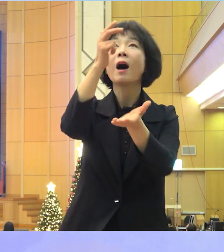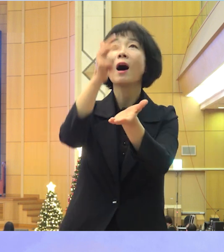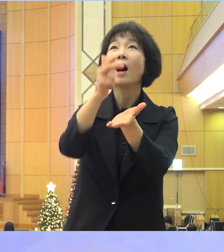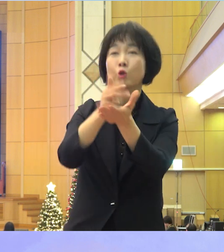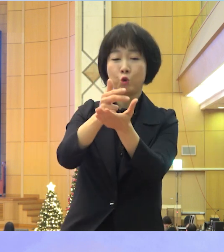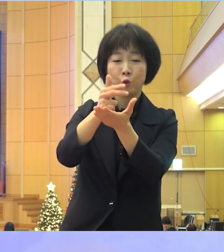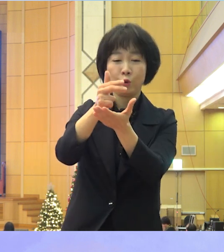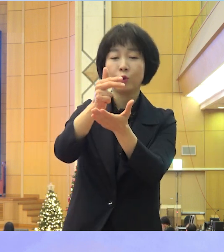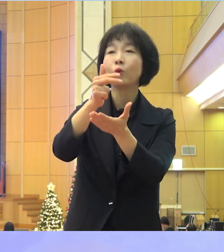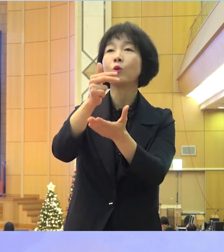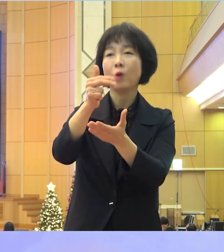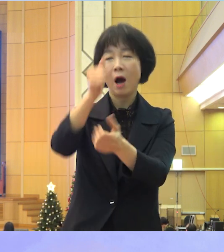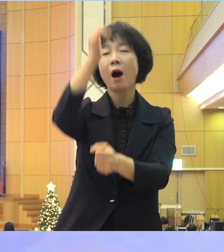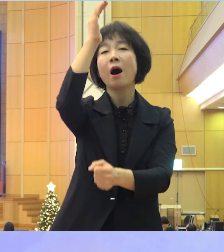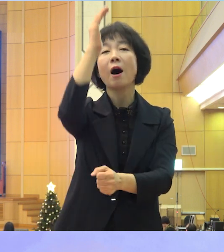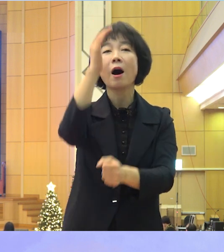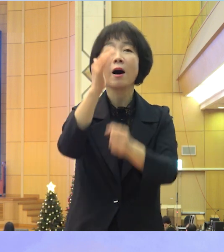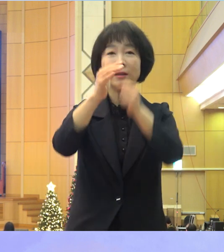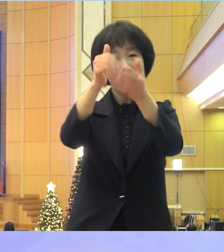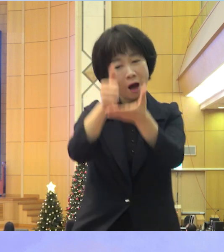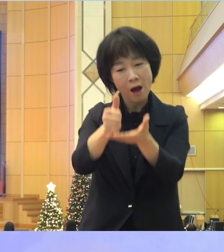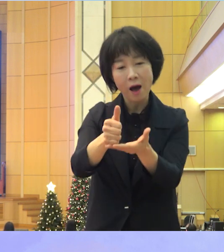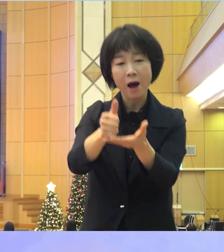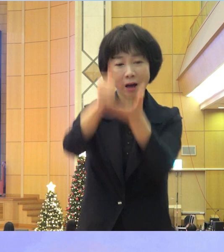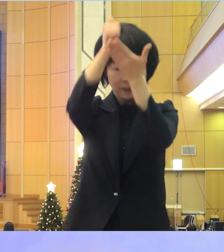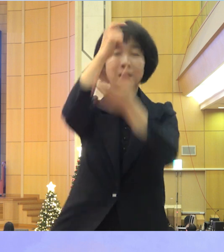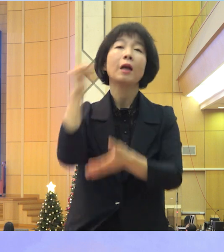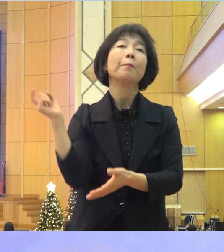봉우리 다 주